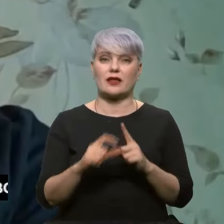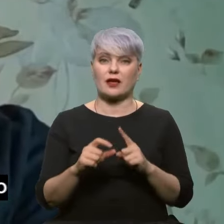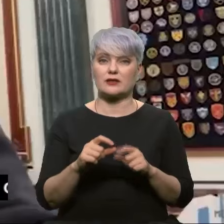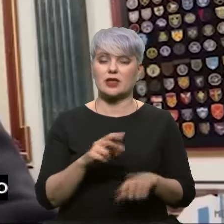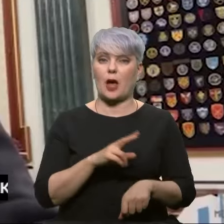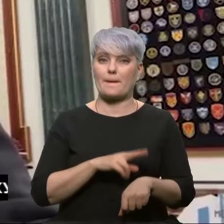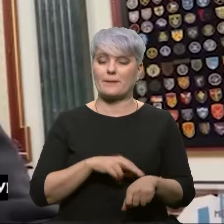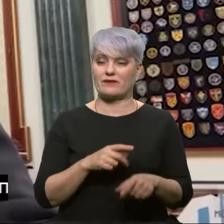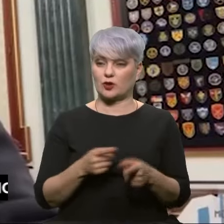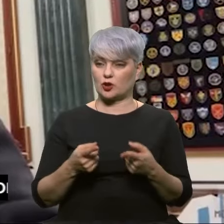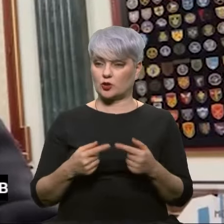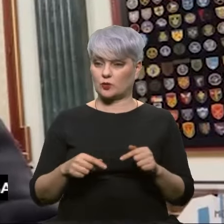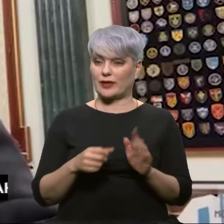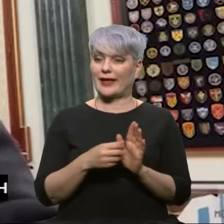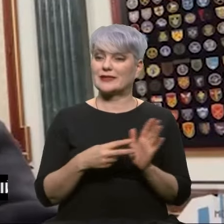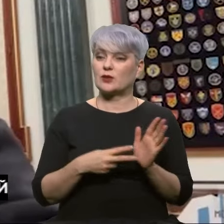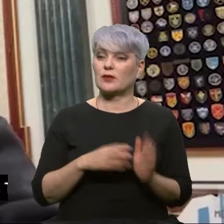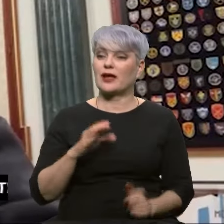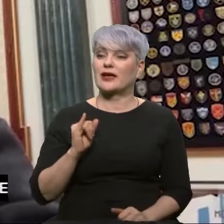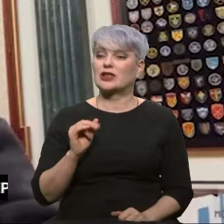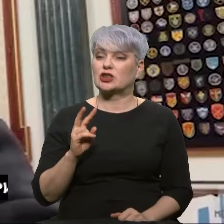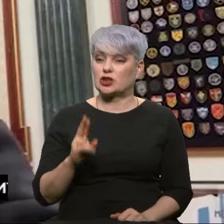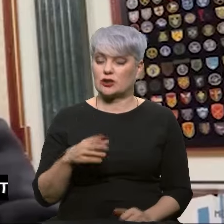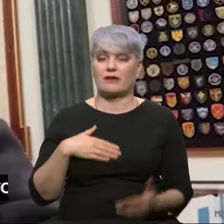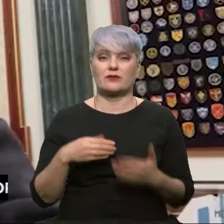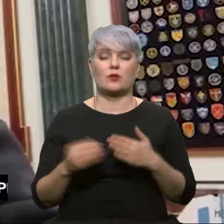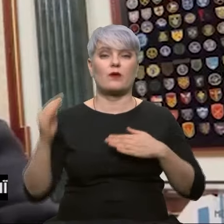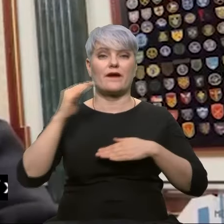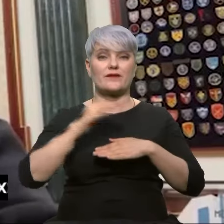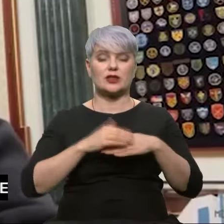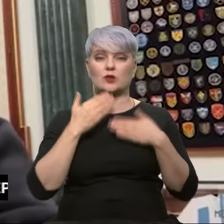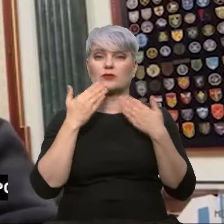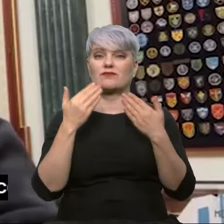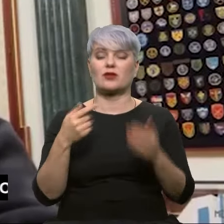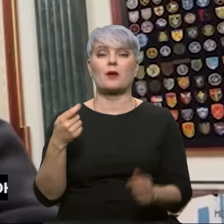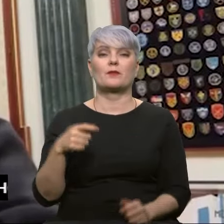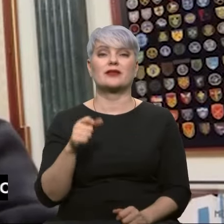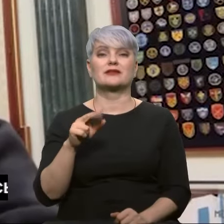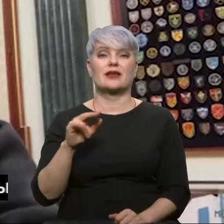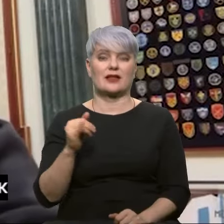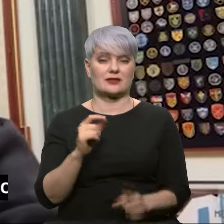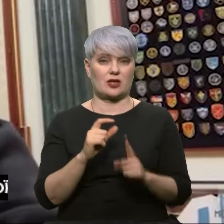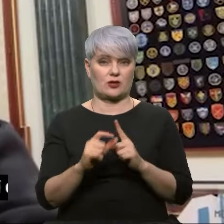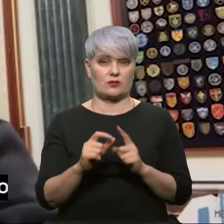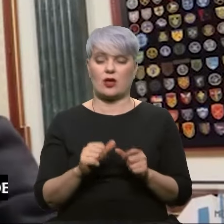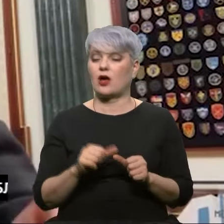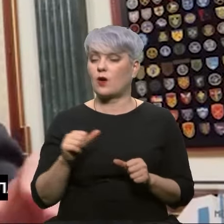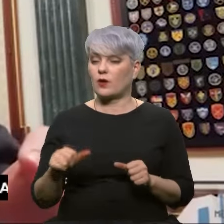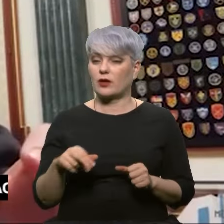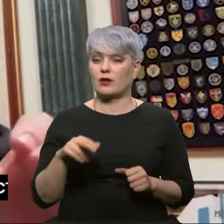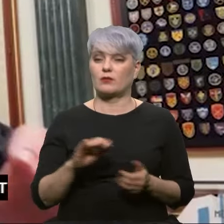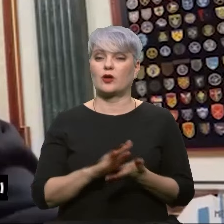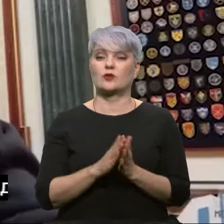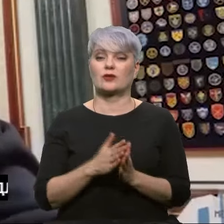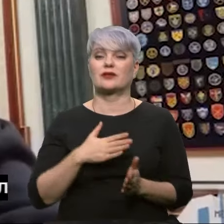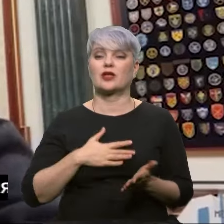правоохоронних структур. 17 січня у своєму вечірньому зверненні президент Зеленський також відреагував. Окремо щодо ситуації з